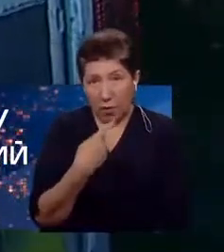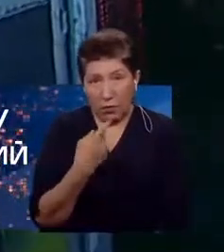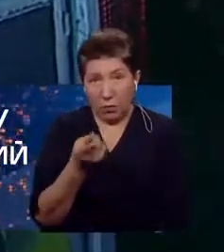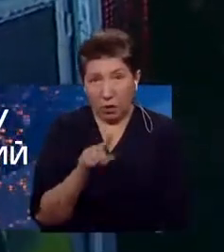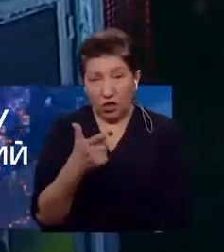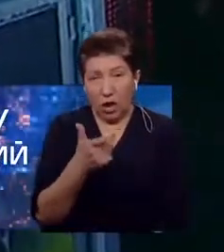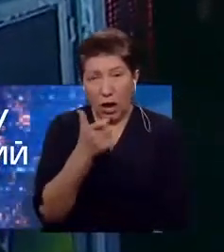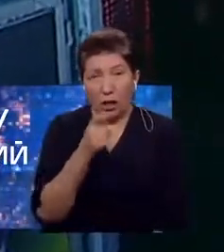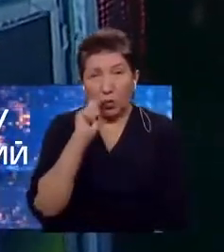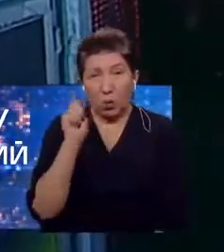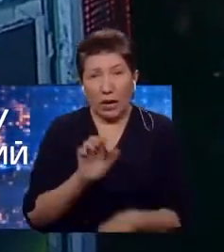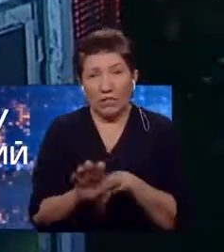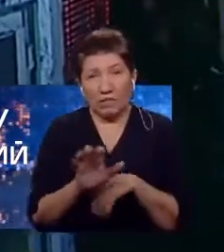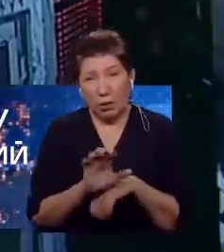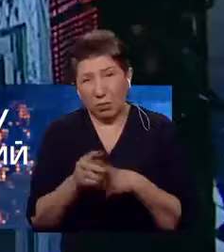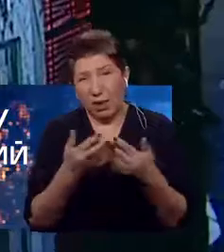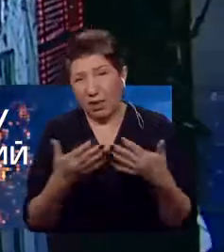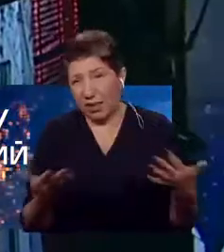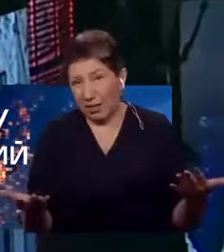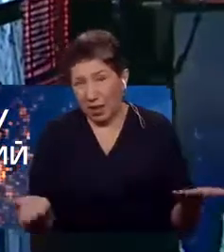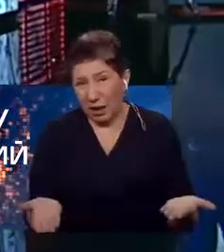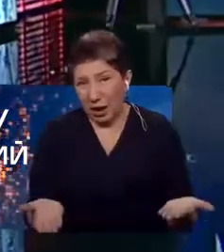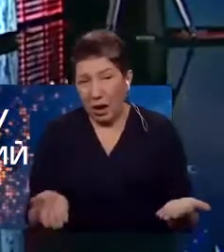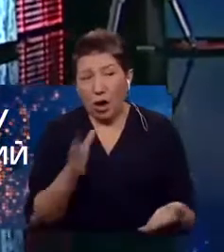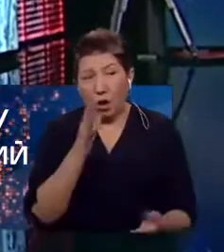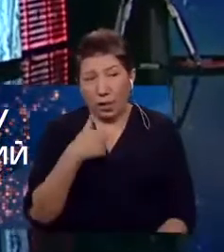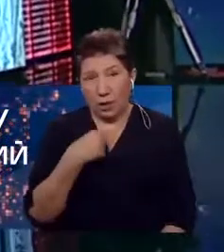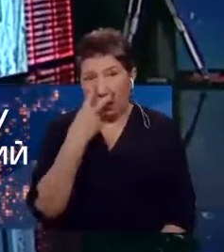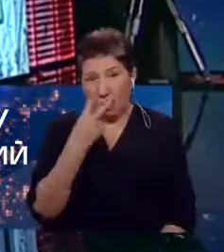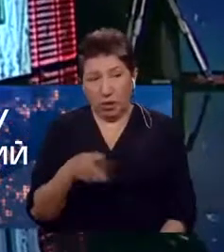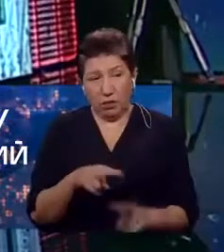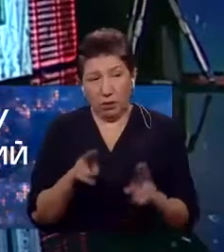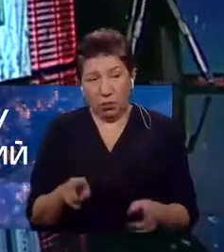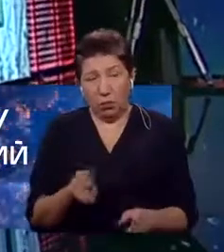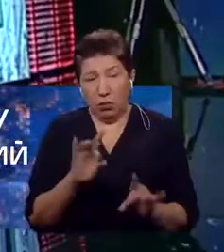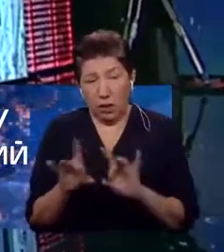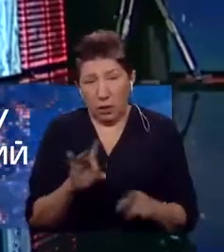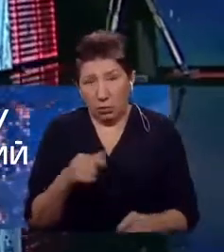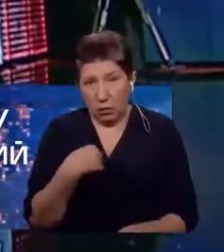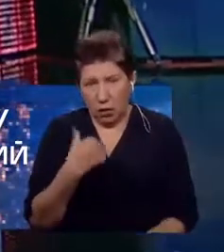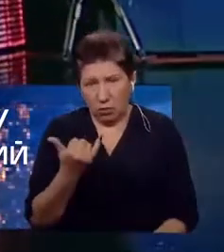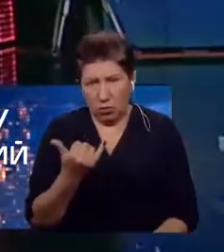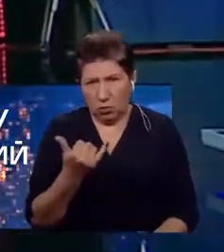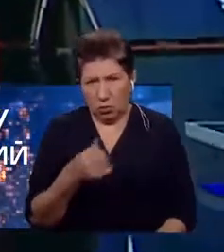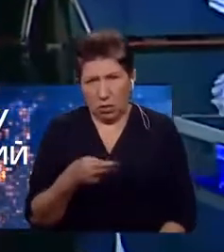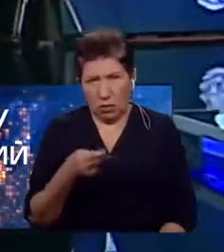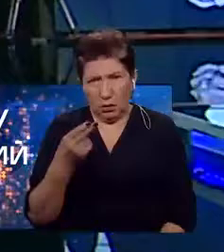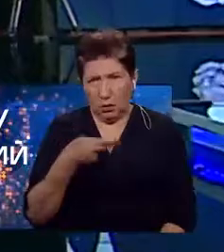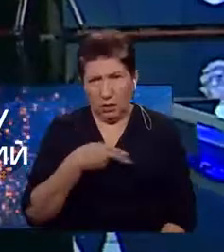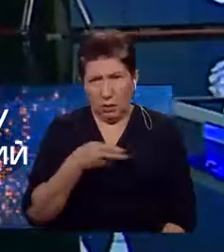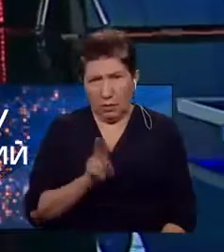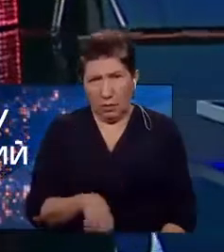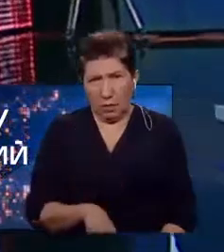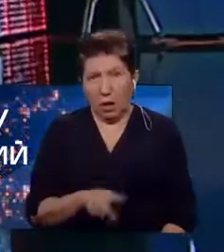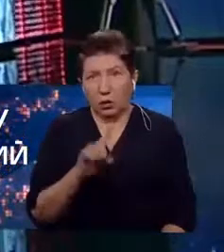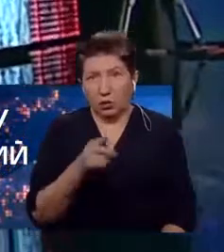газ українського виробника і так далі. І коли я побачив цю рекламу, я трохи не вмер. Тому що